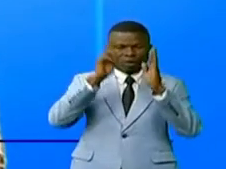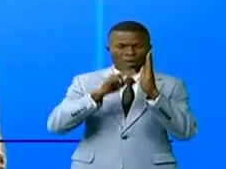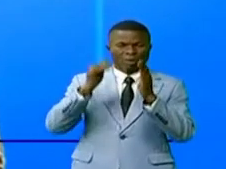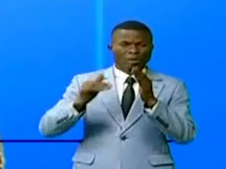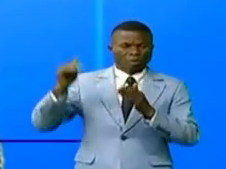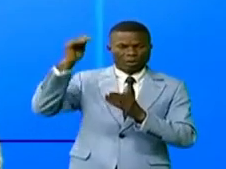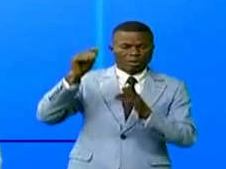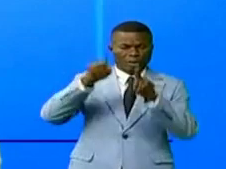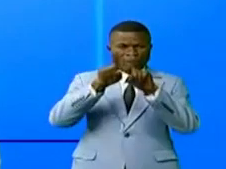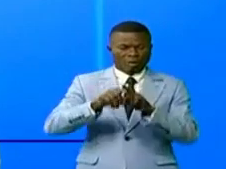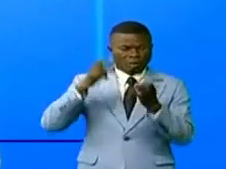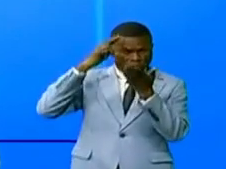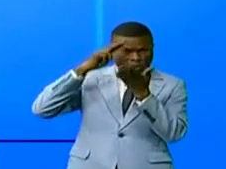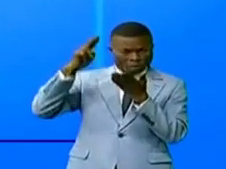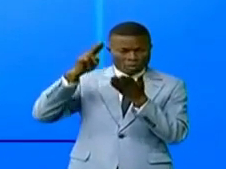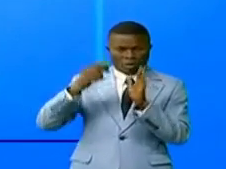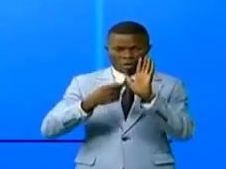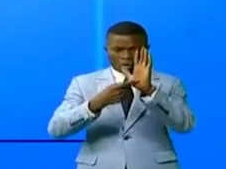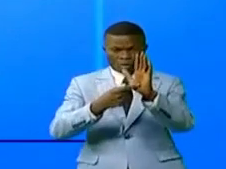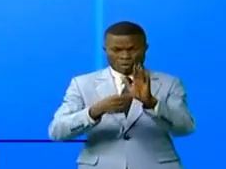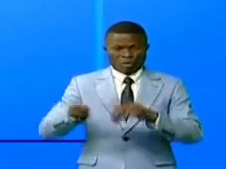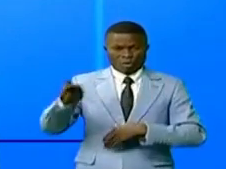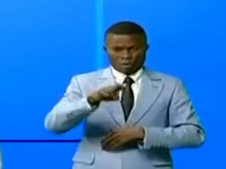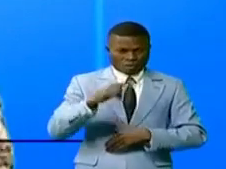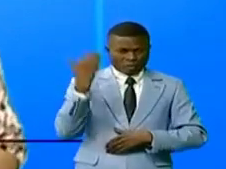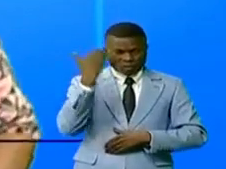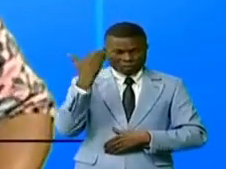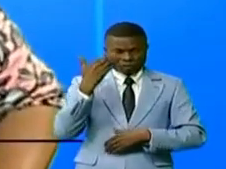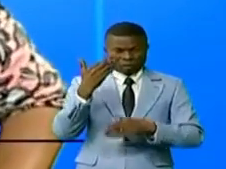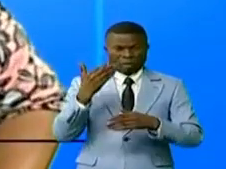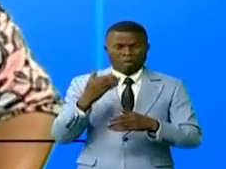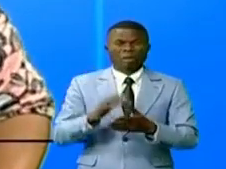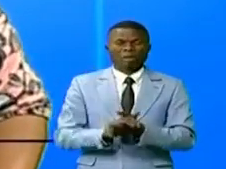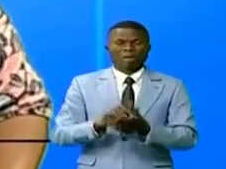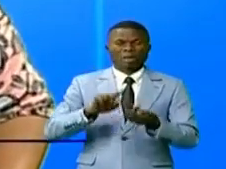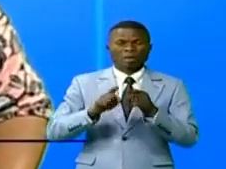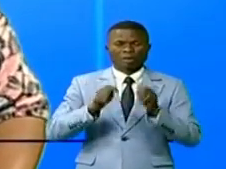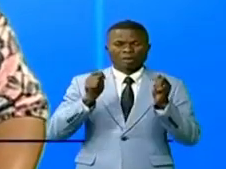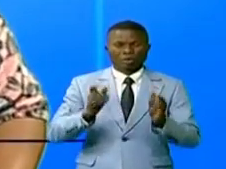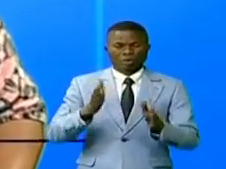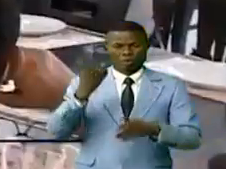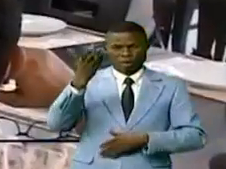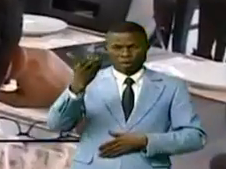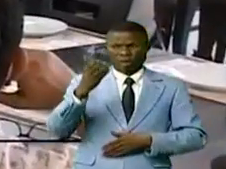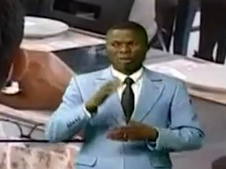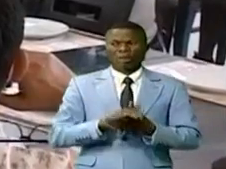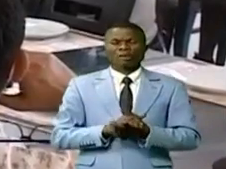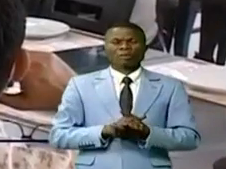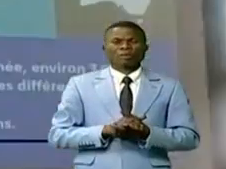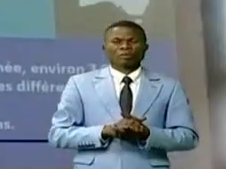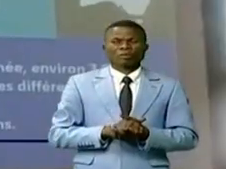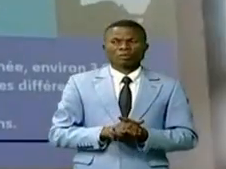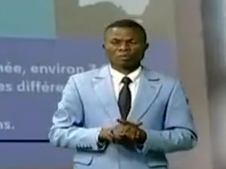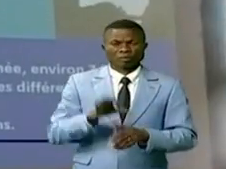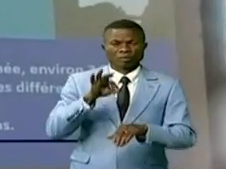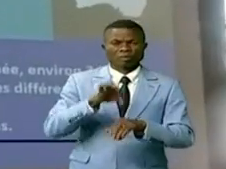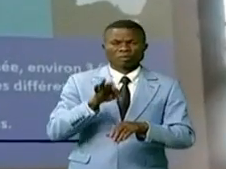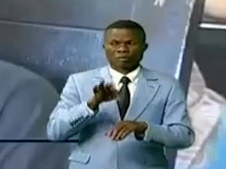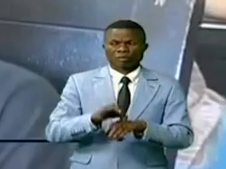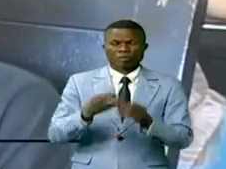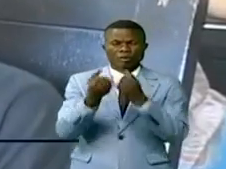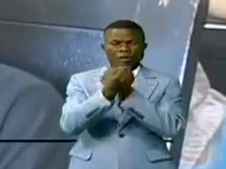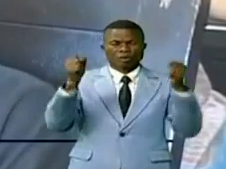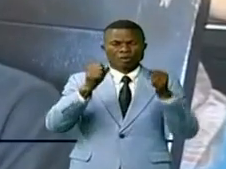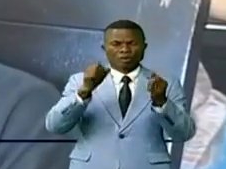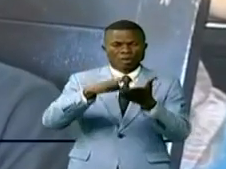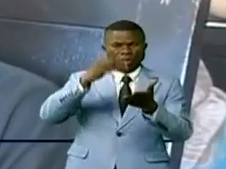et universitaire, je vous propose de suivre cet élément que nous propose la réalisation. L'opportunité s'offre aux